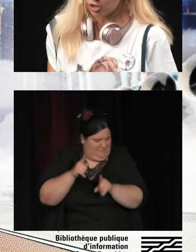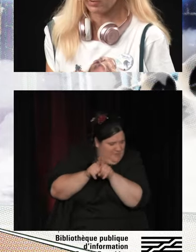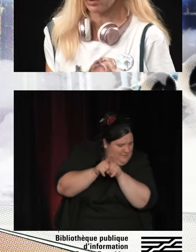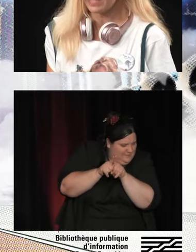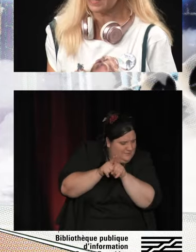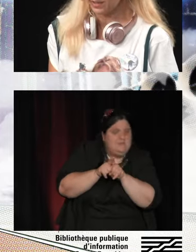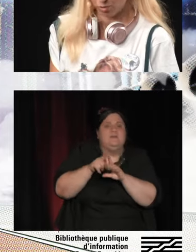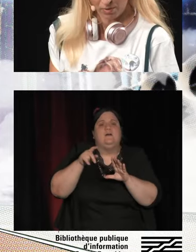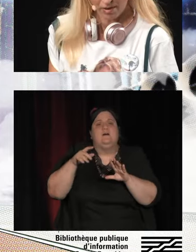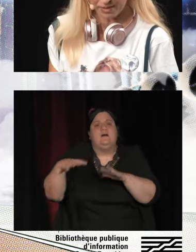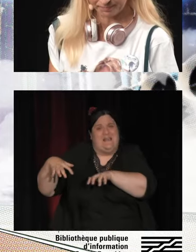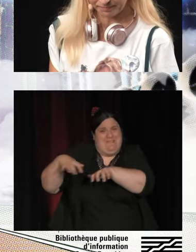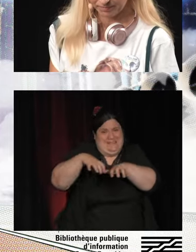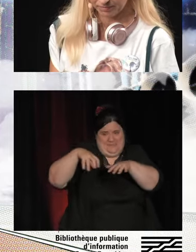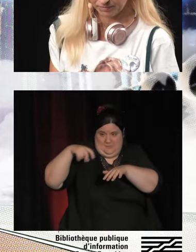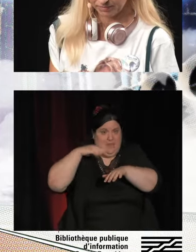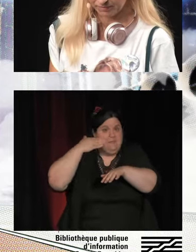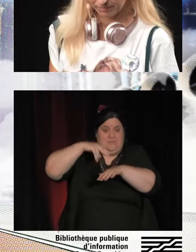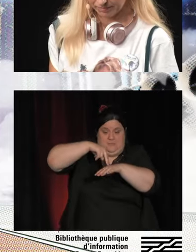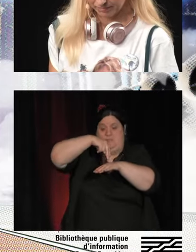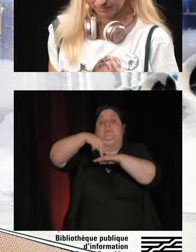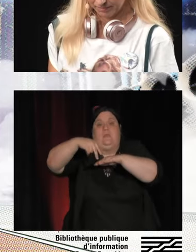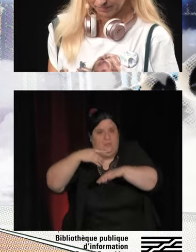tu touches les cheveux du Yeti, tu meurs.